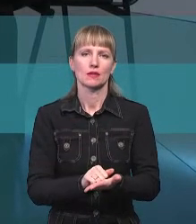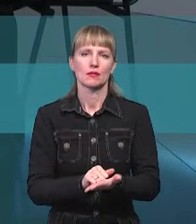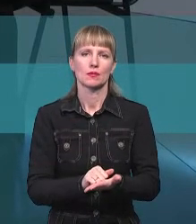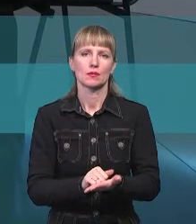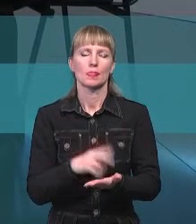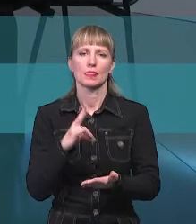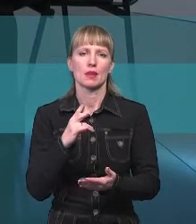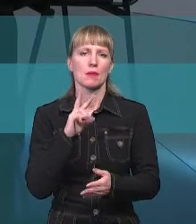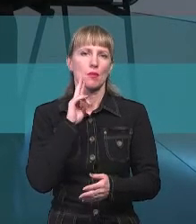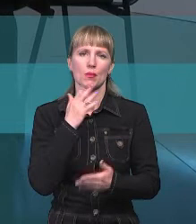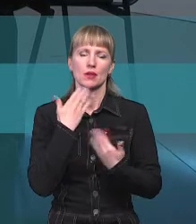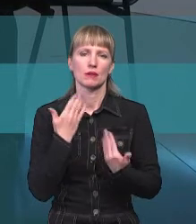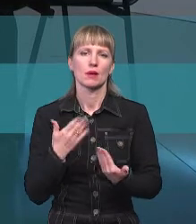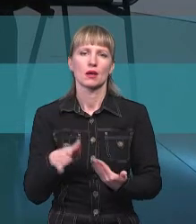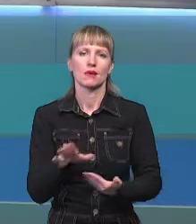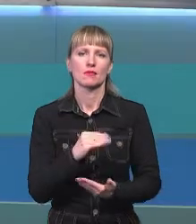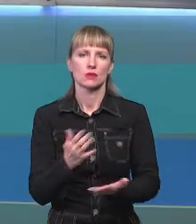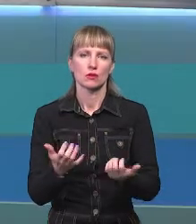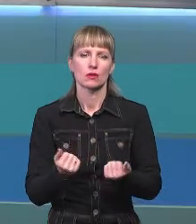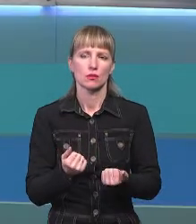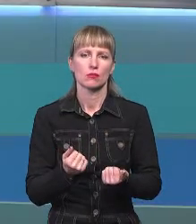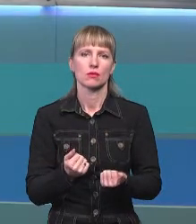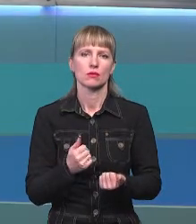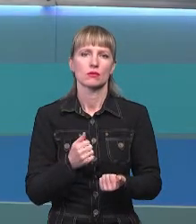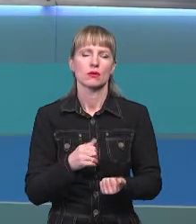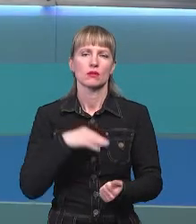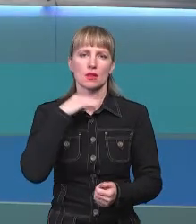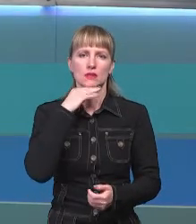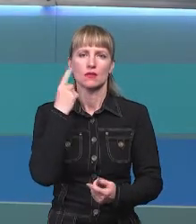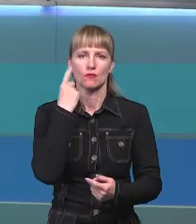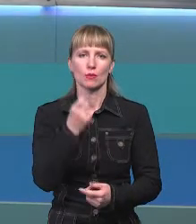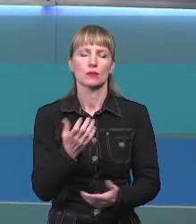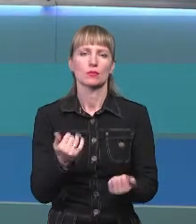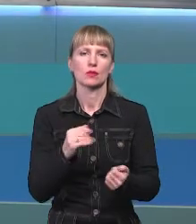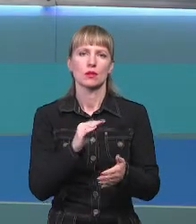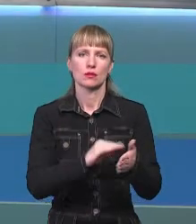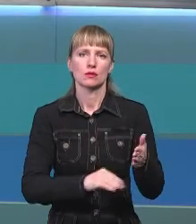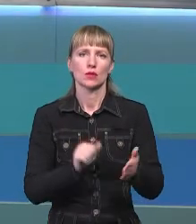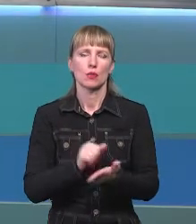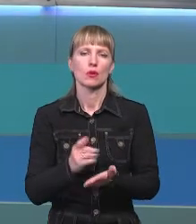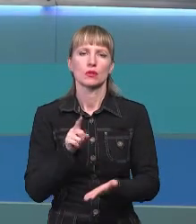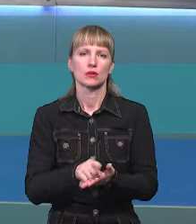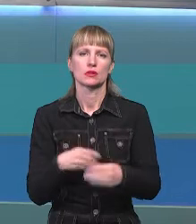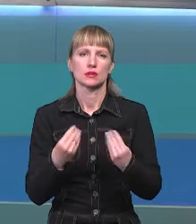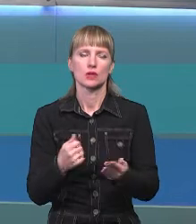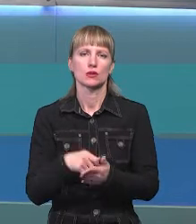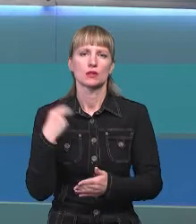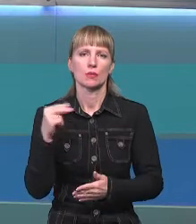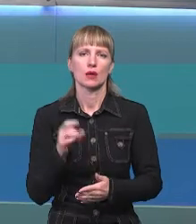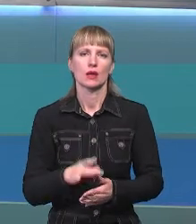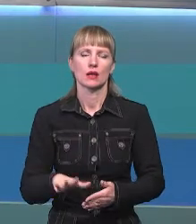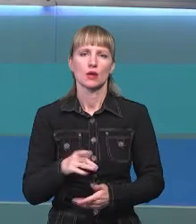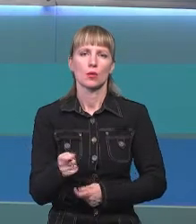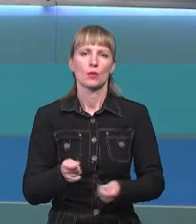Знаєте, жодних помилок немає. Усі отримують достатньо інформації, отримують той перелік документів, які мають надати до Запорізького